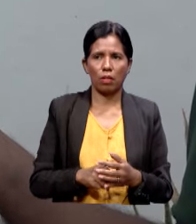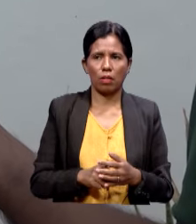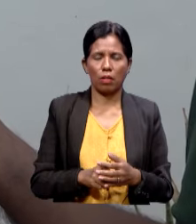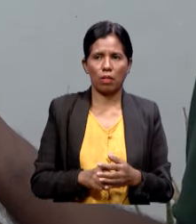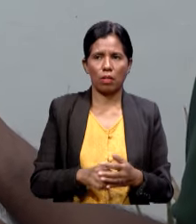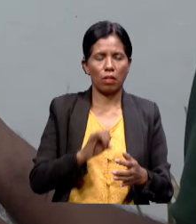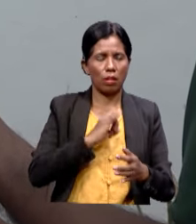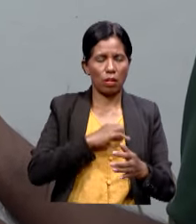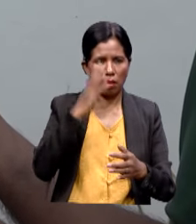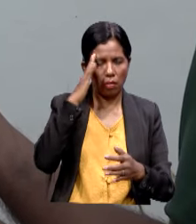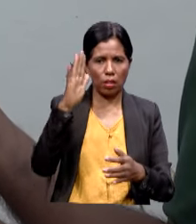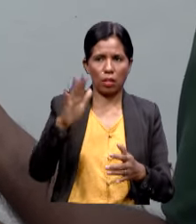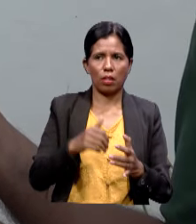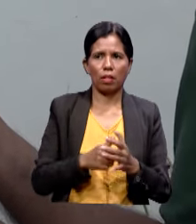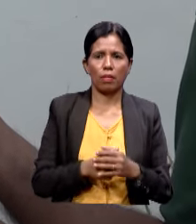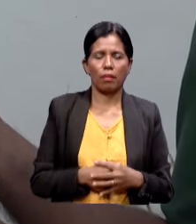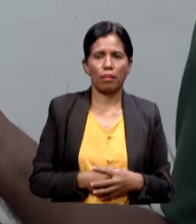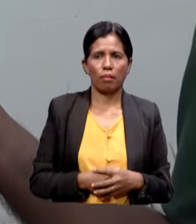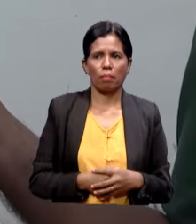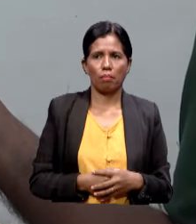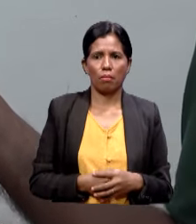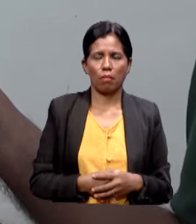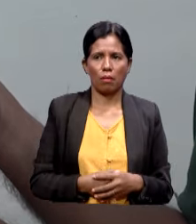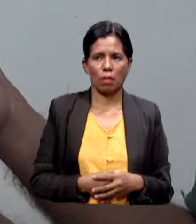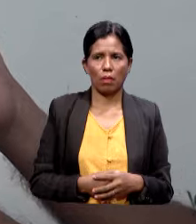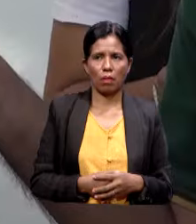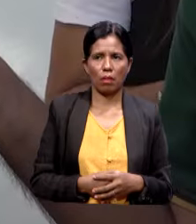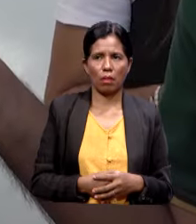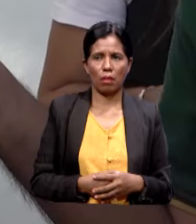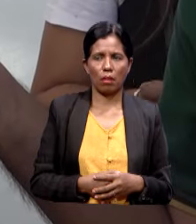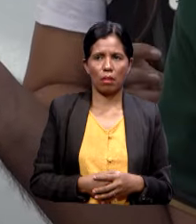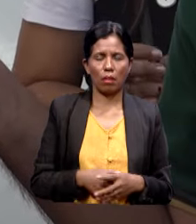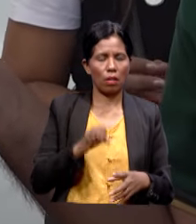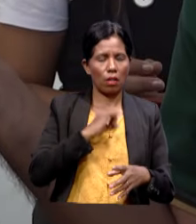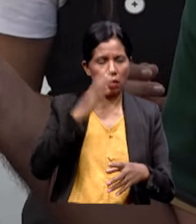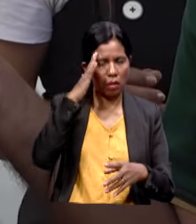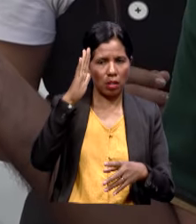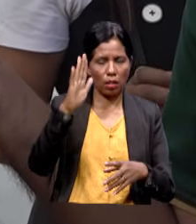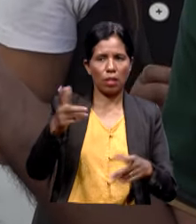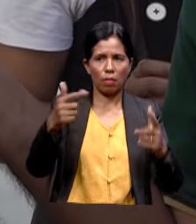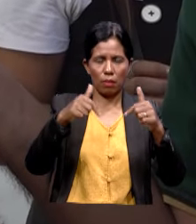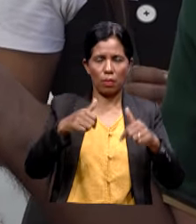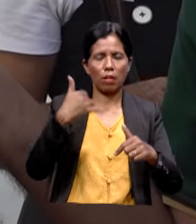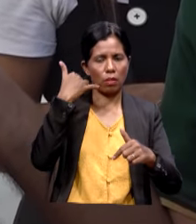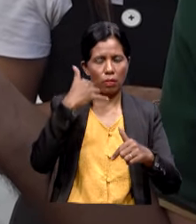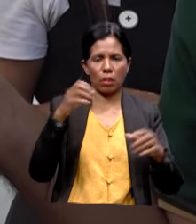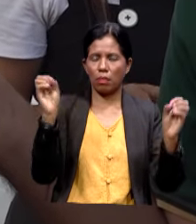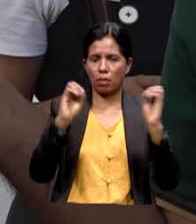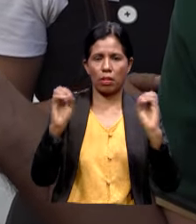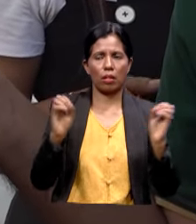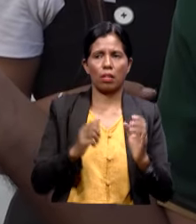hau ladung lembrana liur ruan une hau lah tene tuir tama maine telefoni musala kara hau